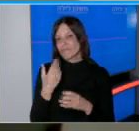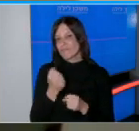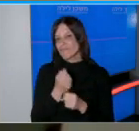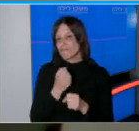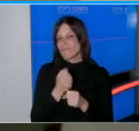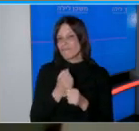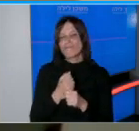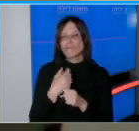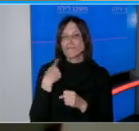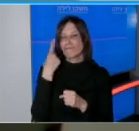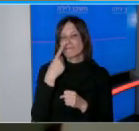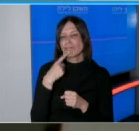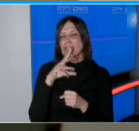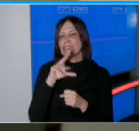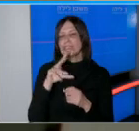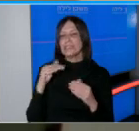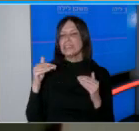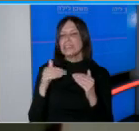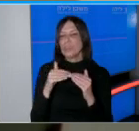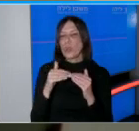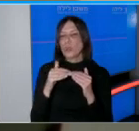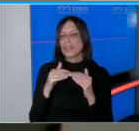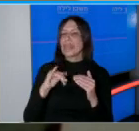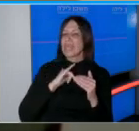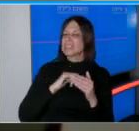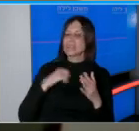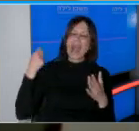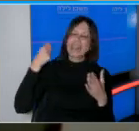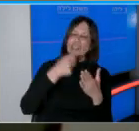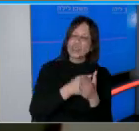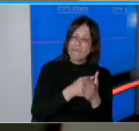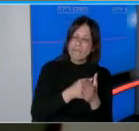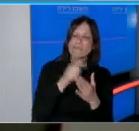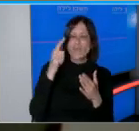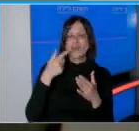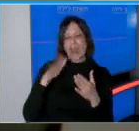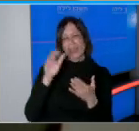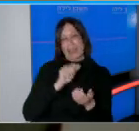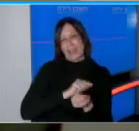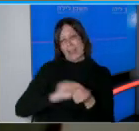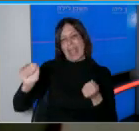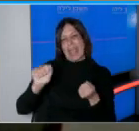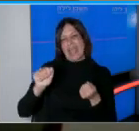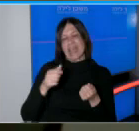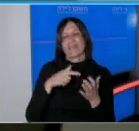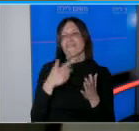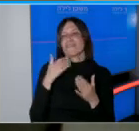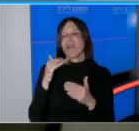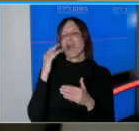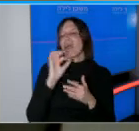זהות אינטרסים עד הסוף, עד הסוף, עד הסוף, אז הוא לגמרי הולך להימחק, ורמת האי אמון